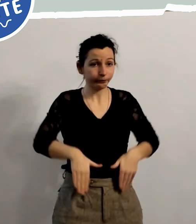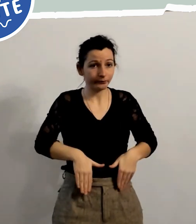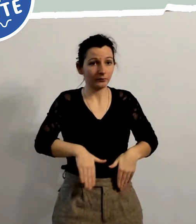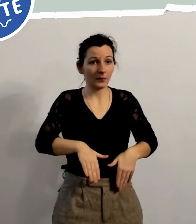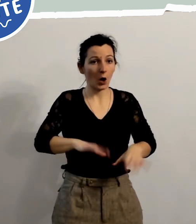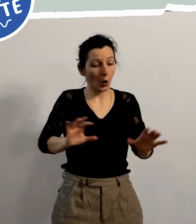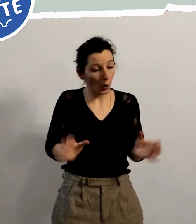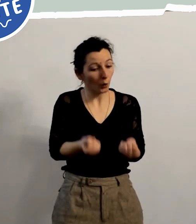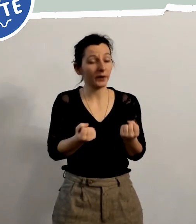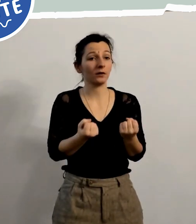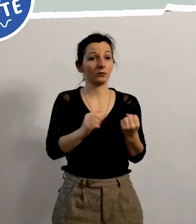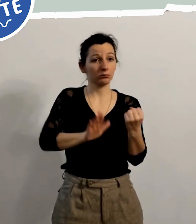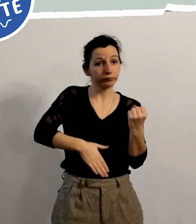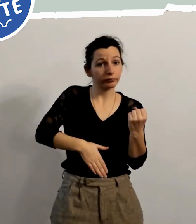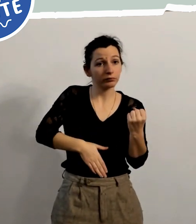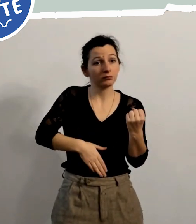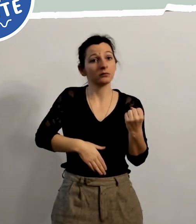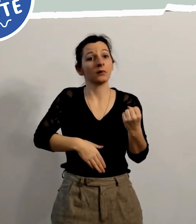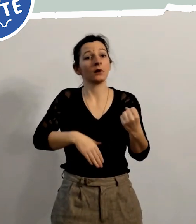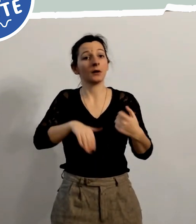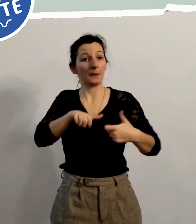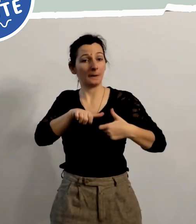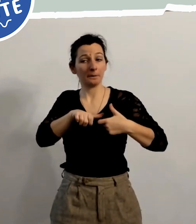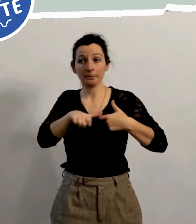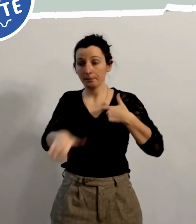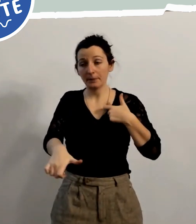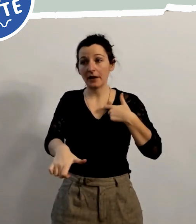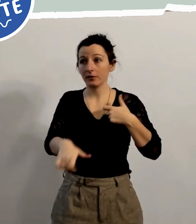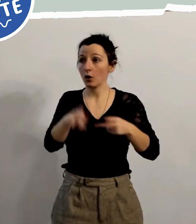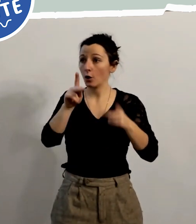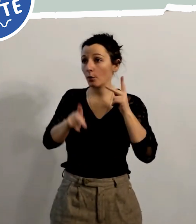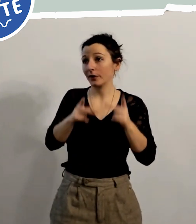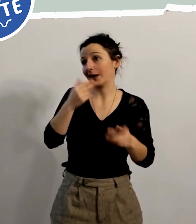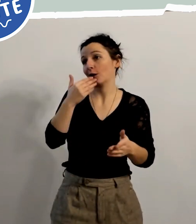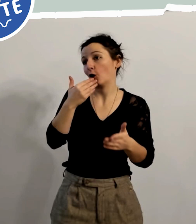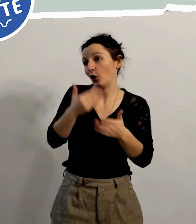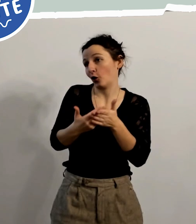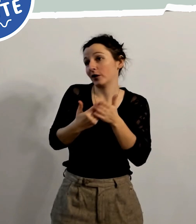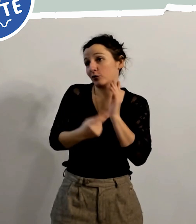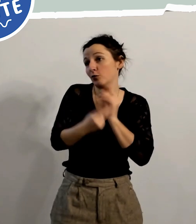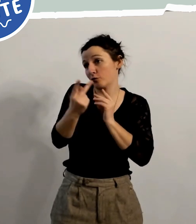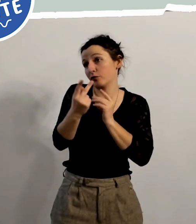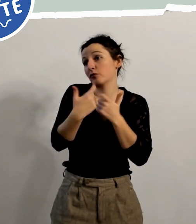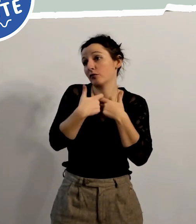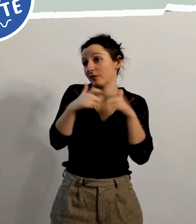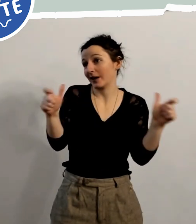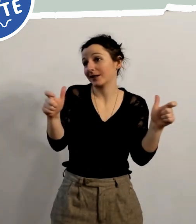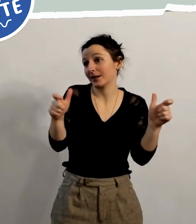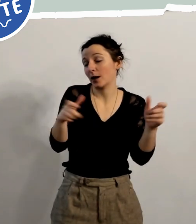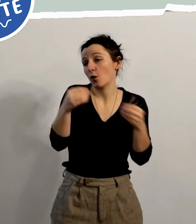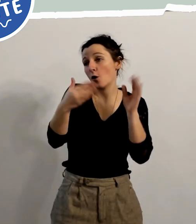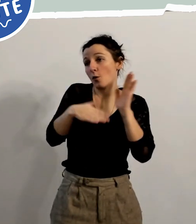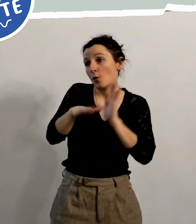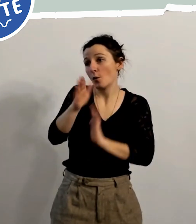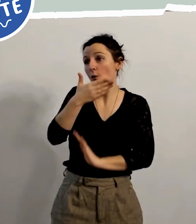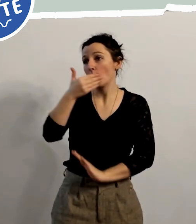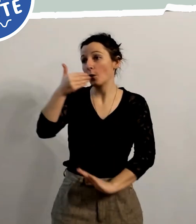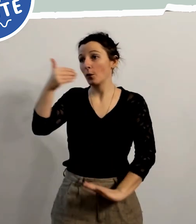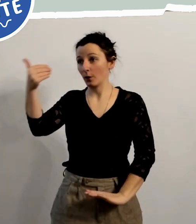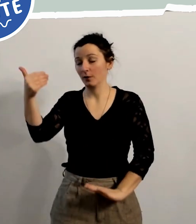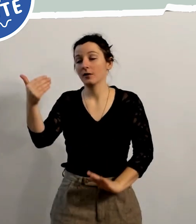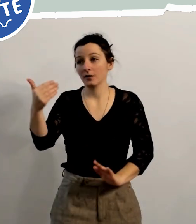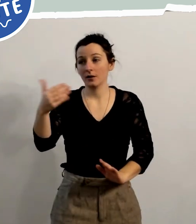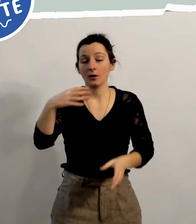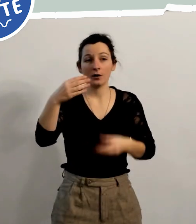des compétences dans le domaine, il y aura peut-être une meilleure prise en charge, ou au moins cette idée